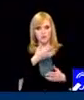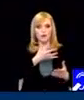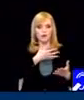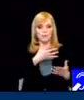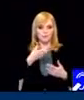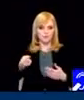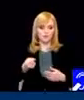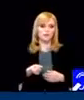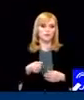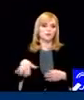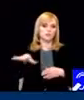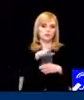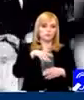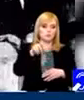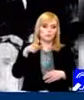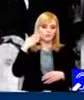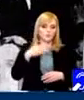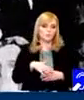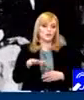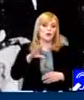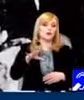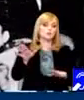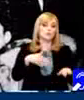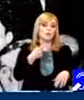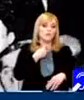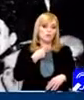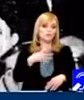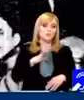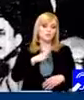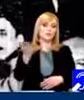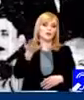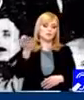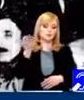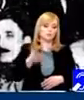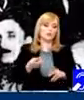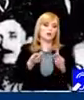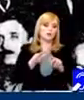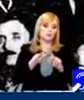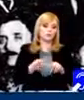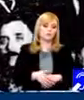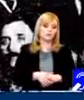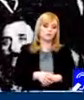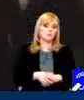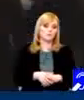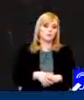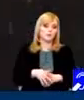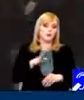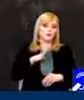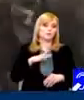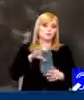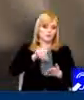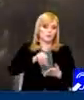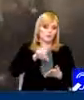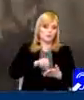întregului popor român pentru ceea ce se întâmpla. După vot, Alexandru Marghiloman a ținut cel de-al doilea discurs memorabil, a luat act de hotărâre a Sfatului